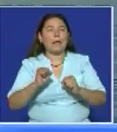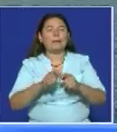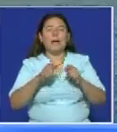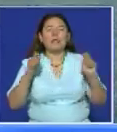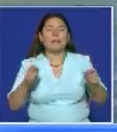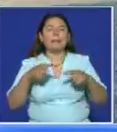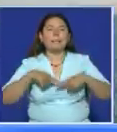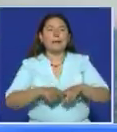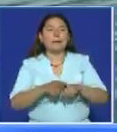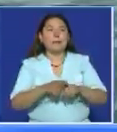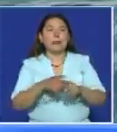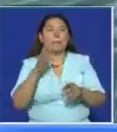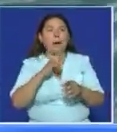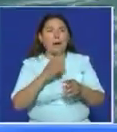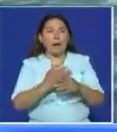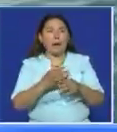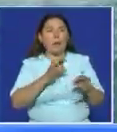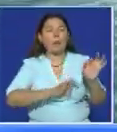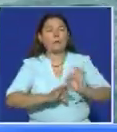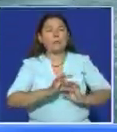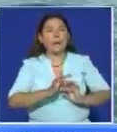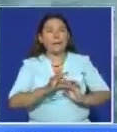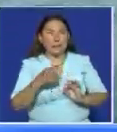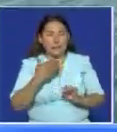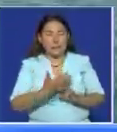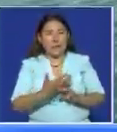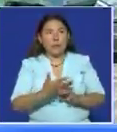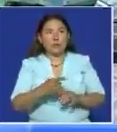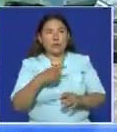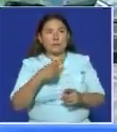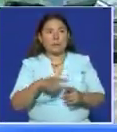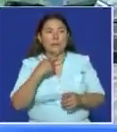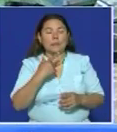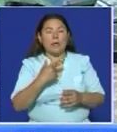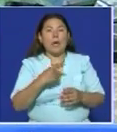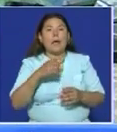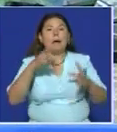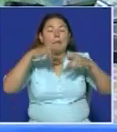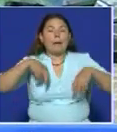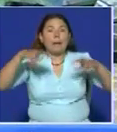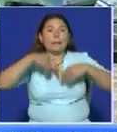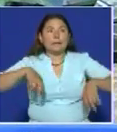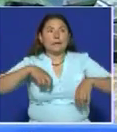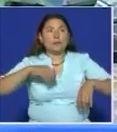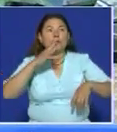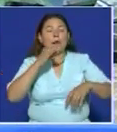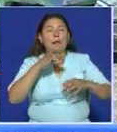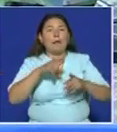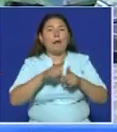сақшыларының техникалары әлсіз. Десе де қолдағы байдамен біраз нәтижеге қол жеткізіп келеді. 94 рейдтік шаралар